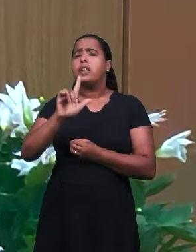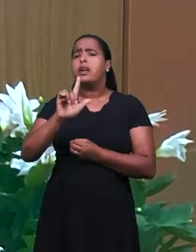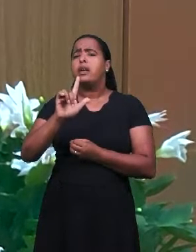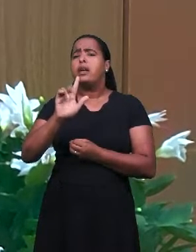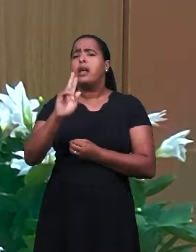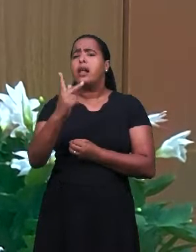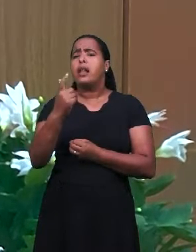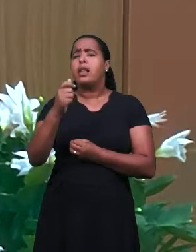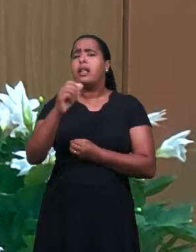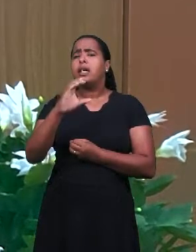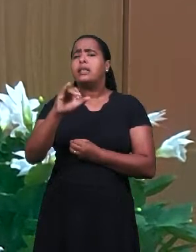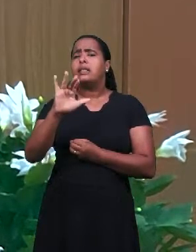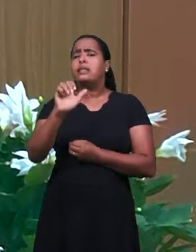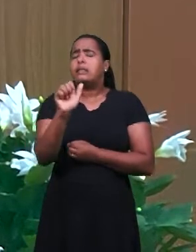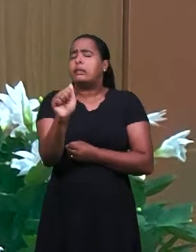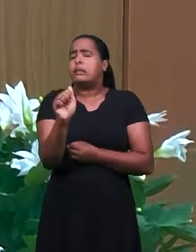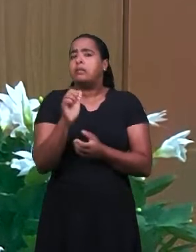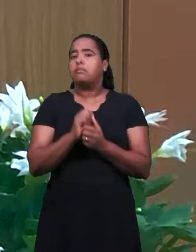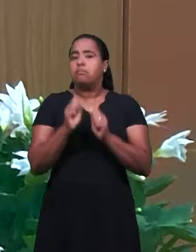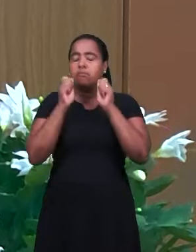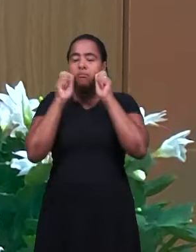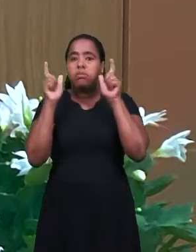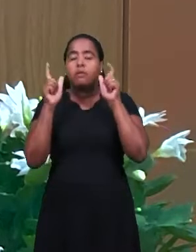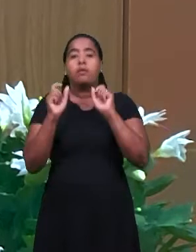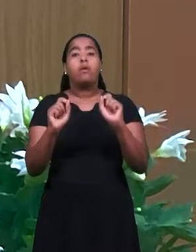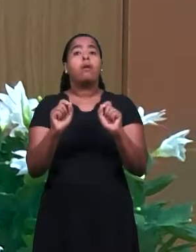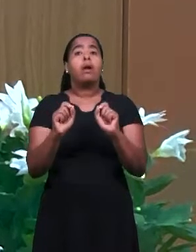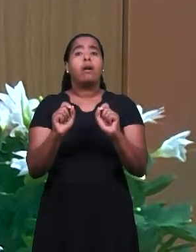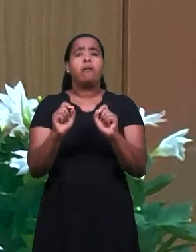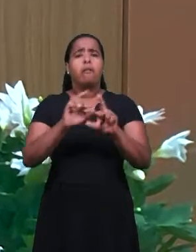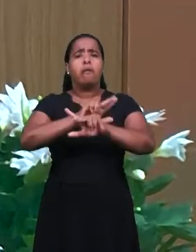мы вспоминаем